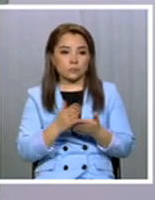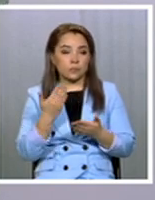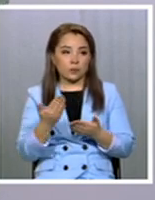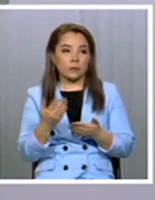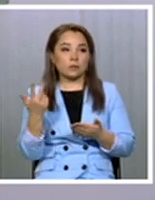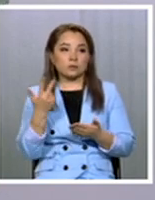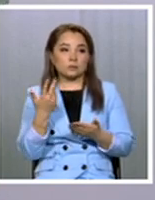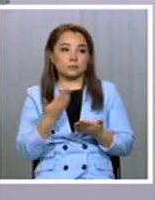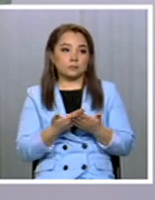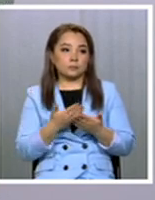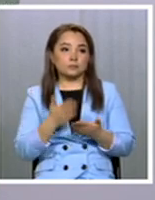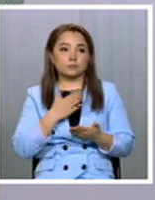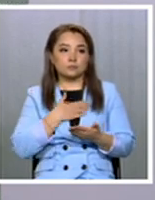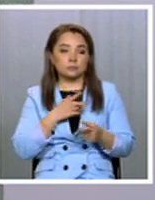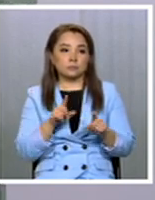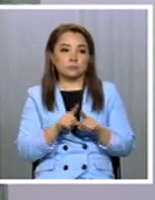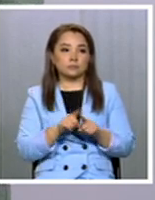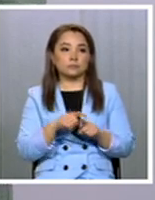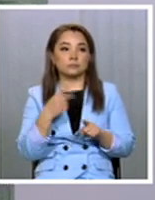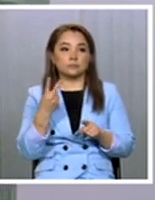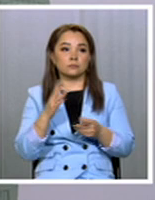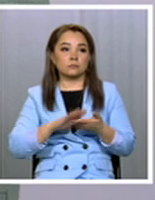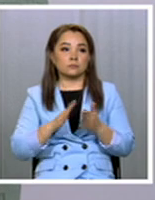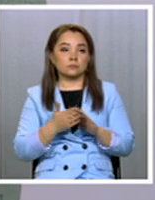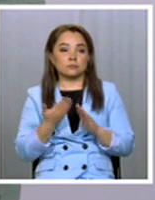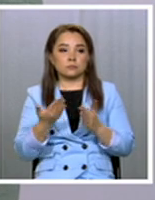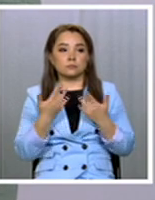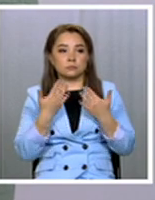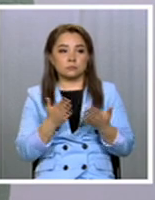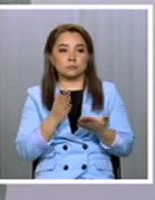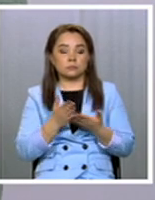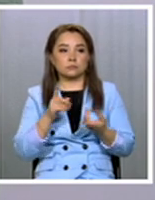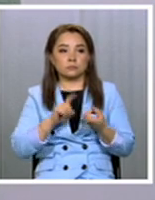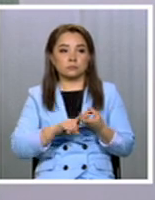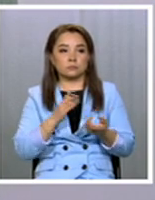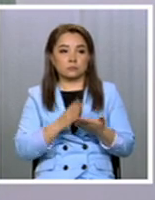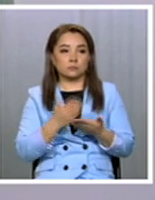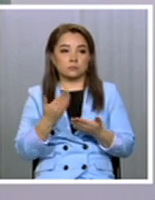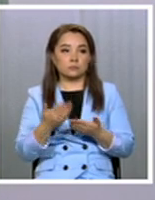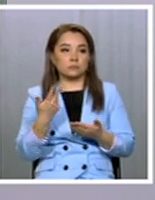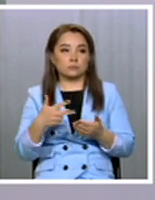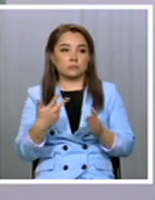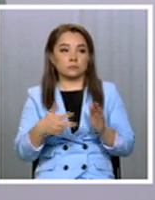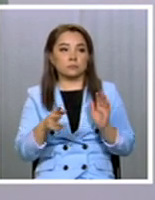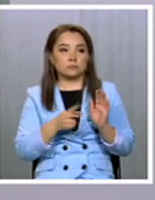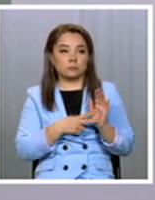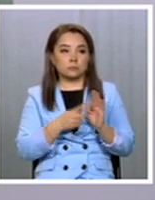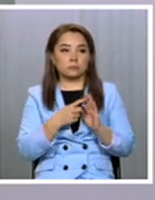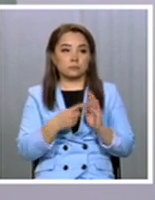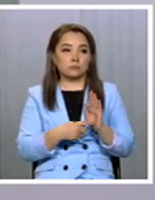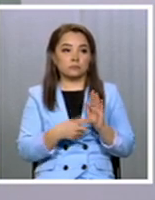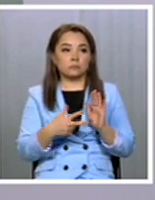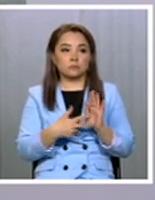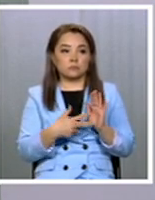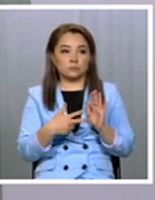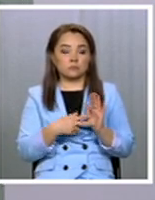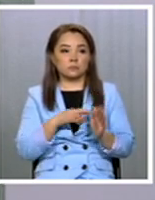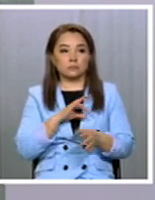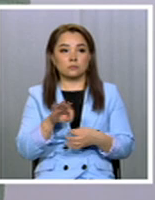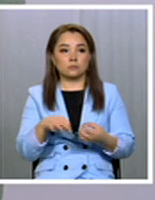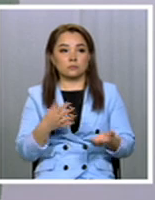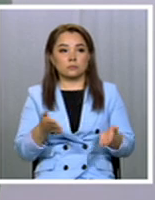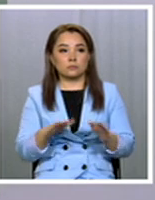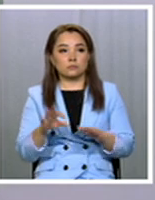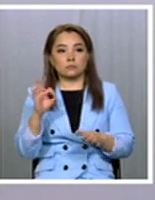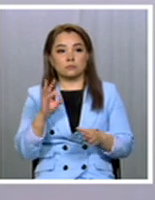3-ші мысалымызда екінші шартқа тәуелді болады. Яғни 37-ні 8-ге бөлгенде қалдық бізде 0-ге